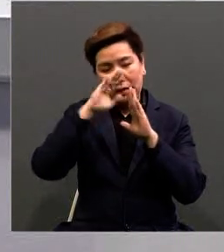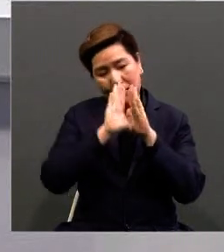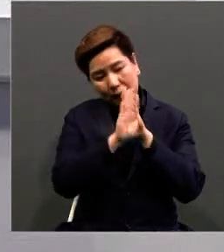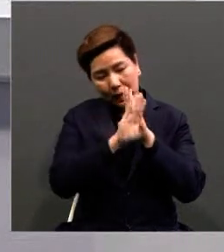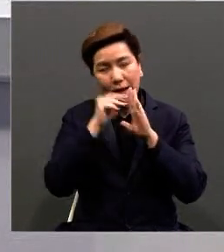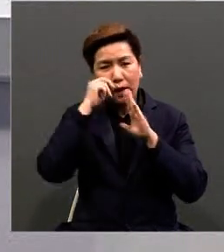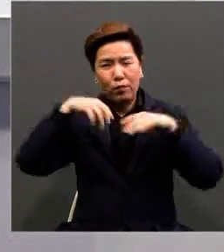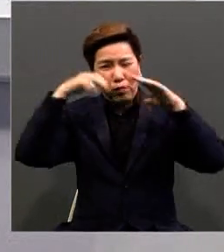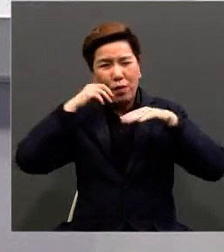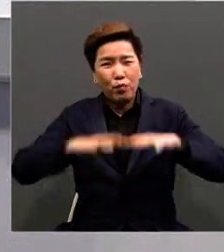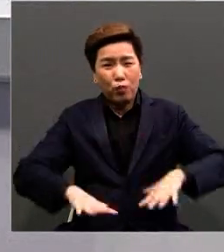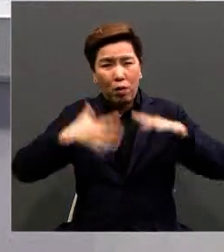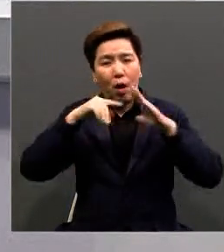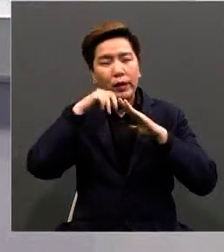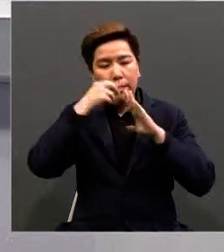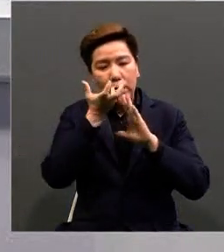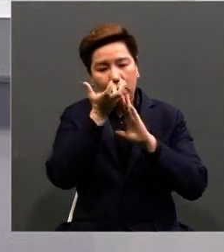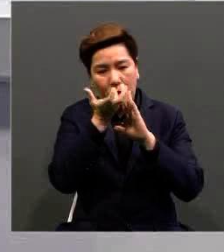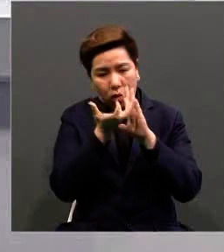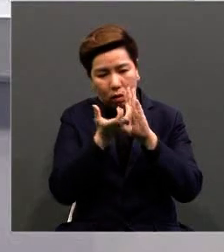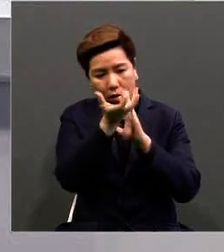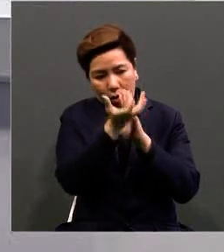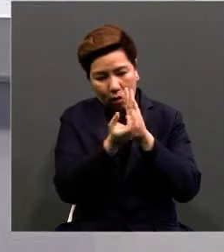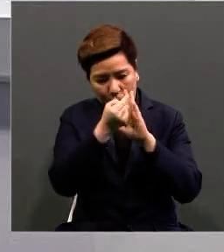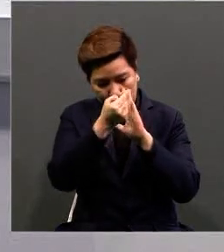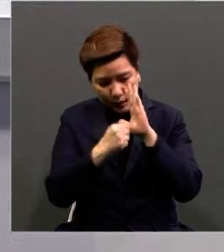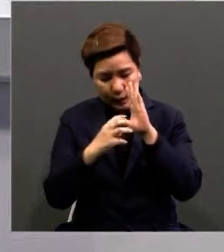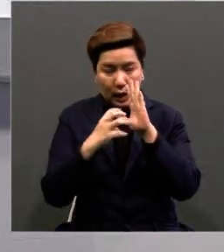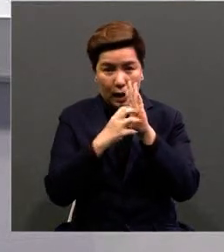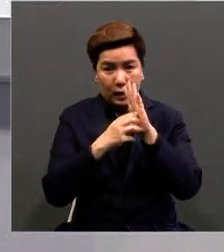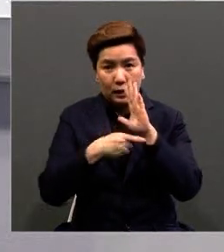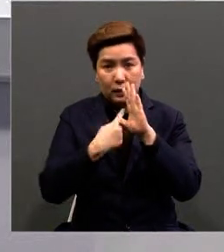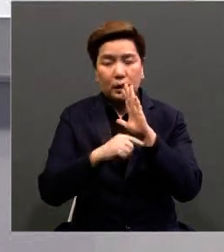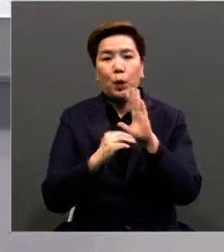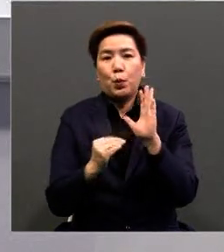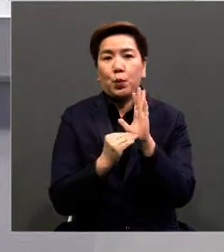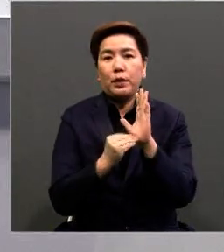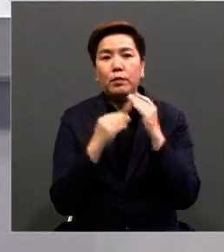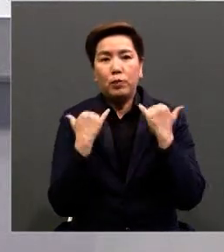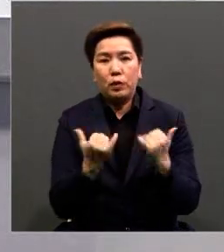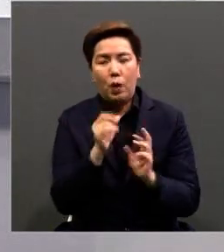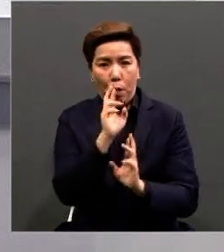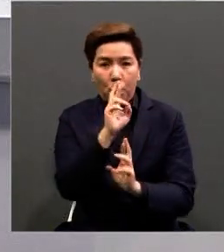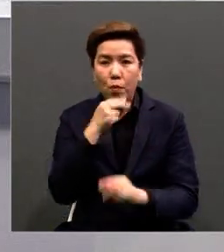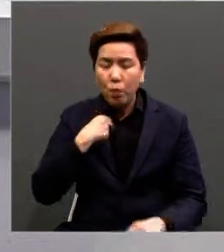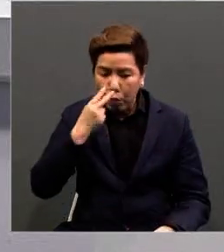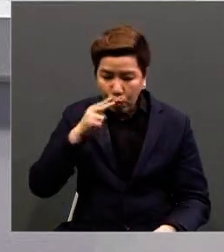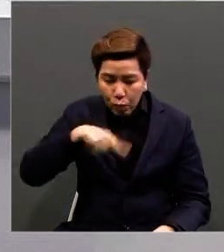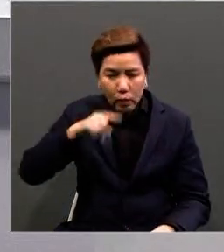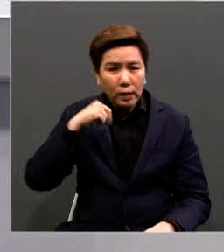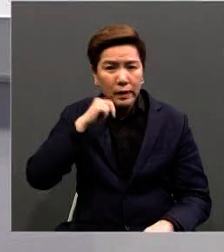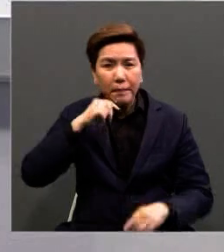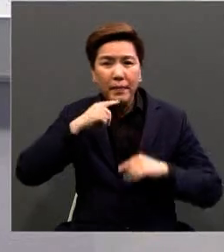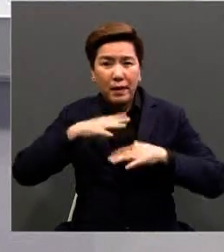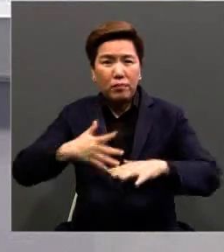านตอนบนเนี่ยก็จะมีน้ำท่วมกันเยอะตอนนี้น้ำก็ค่อยๆไหลลงมาถึงพื้นที่ภาคกลางนะครับแล้วก็อย่างพื้นที่กรุงเทพมหานครเองก็ต้องเฝ้าดูด้วยนะว่าจะมีน้